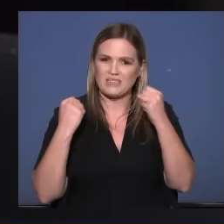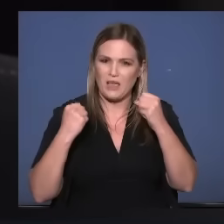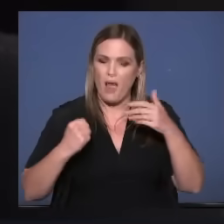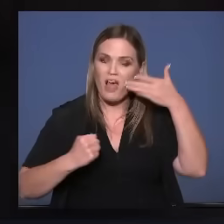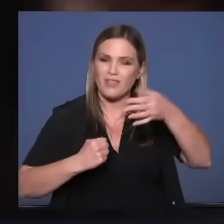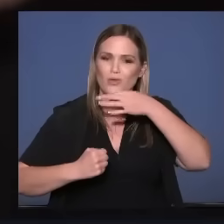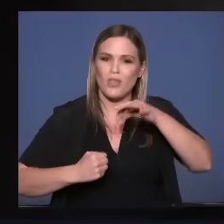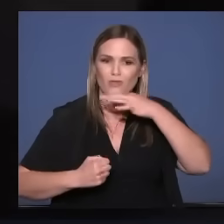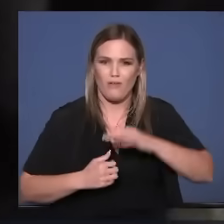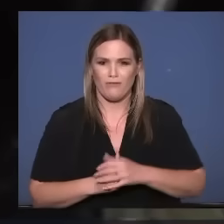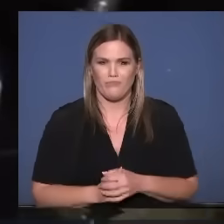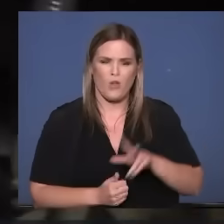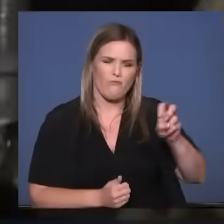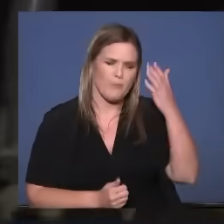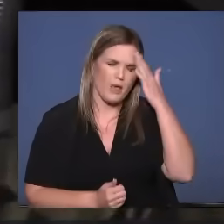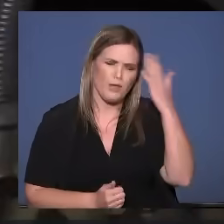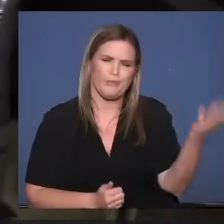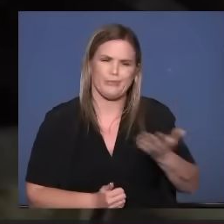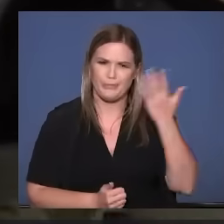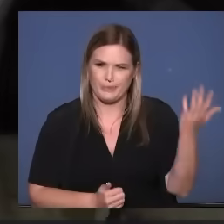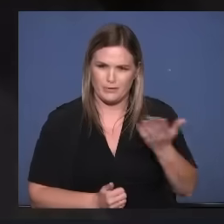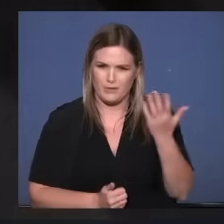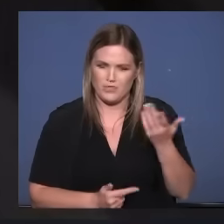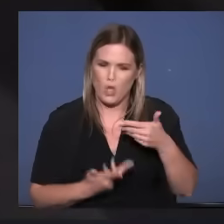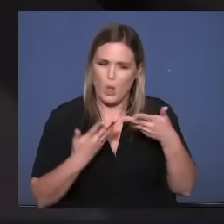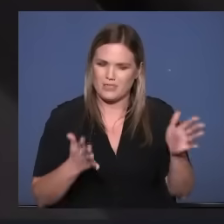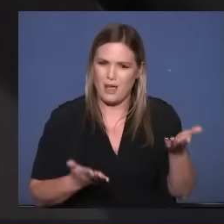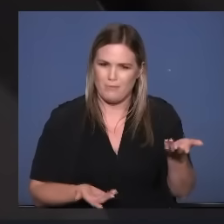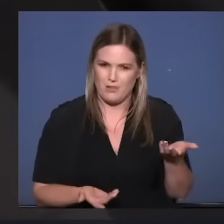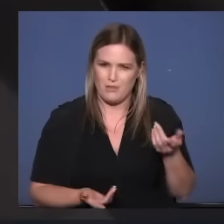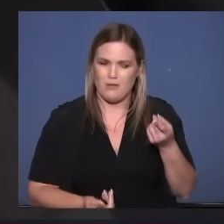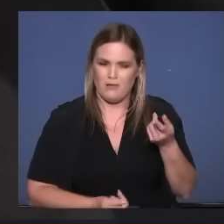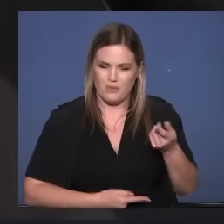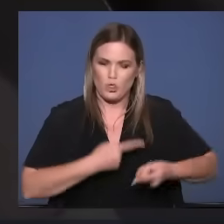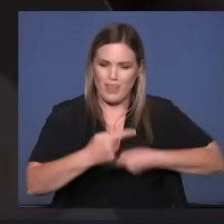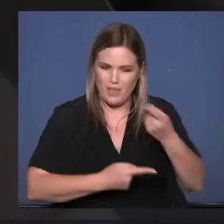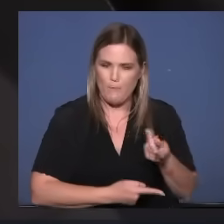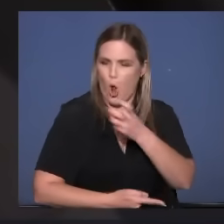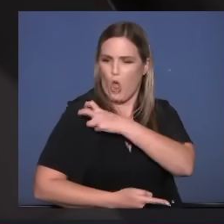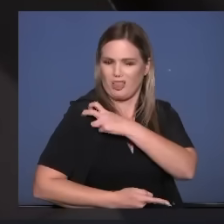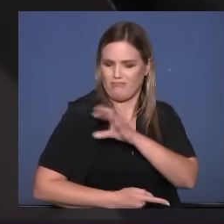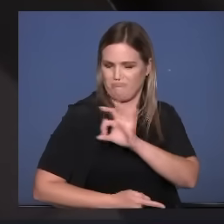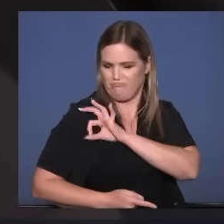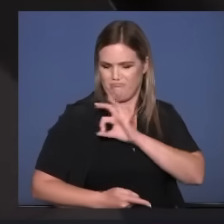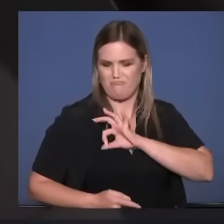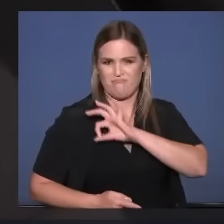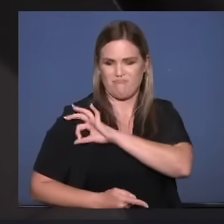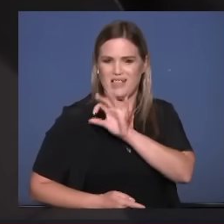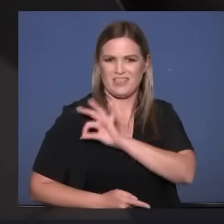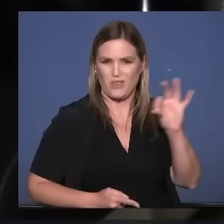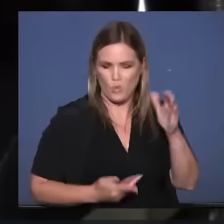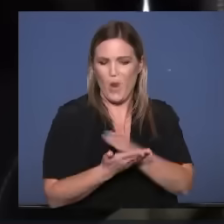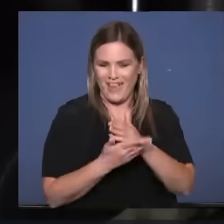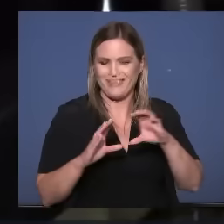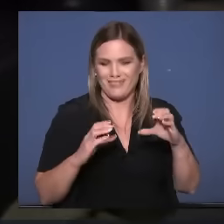עופר אני מכיר שנים ארוכות לא סתם הוא קיבל לאורך השנים אותות הצטיינות הוא הכין את הישוב לימים כאלה